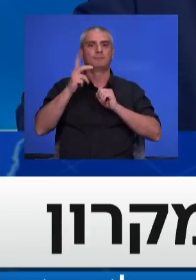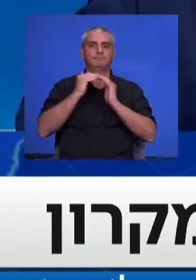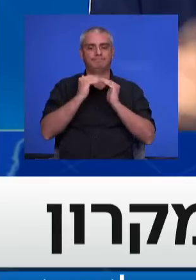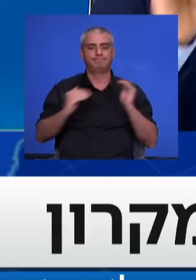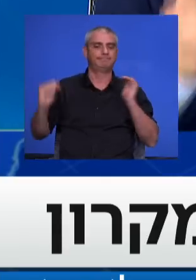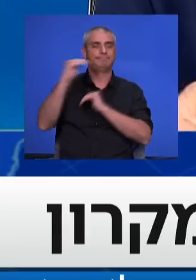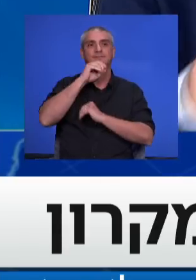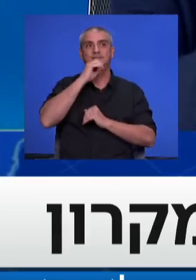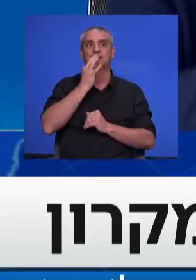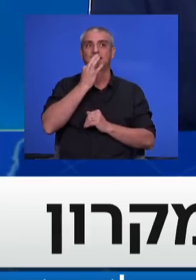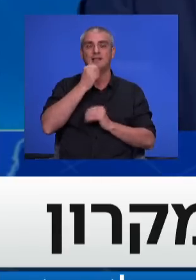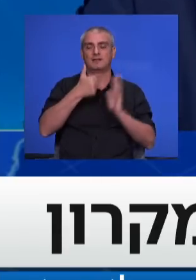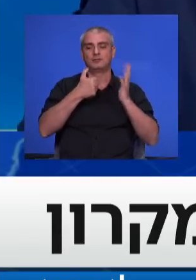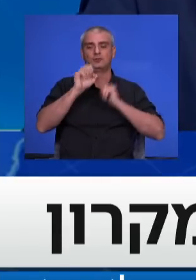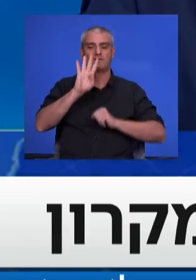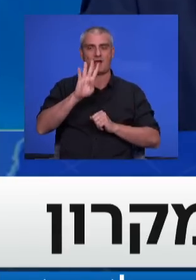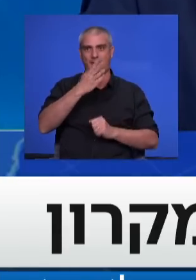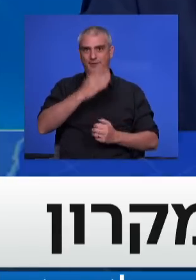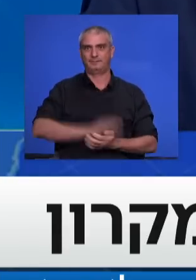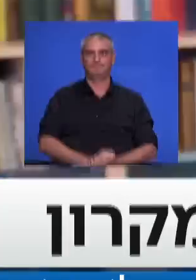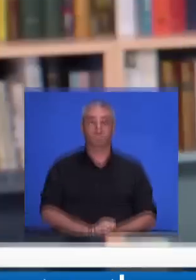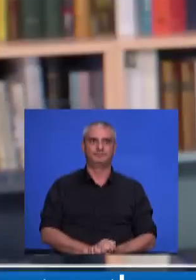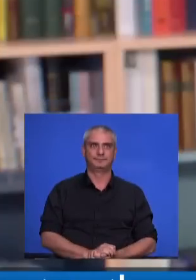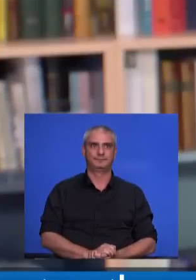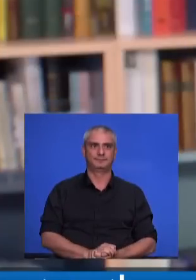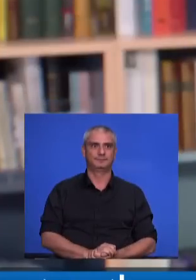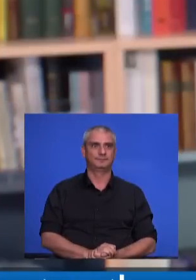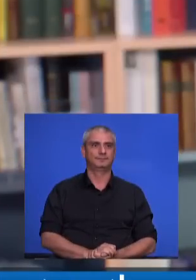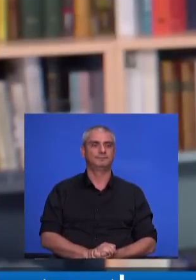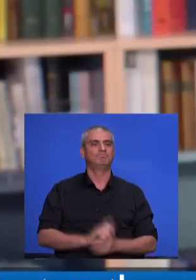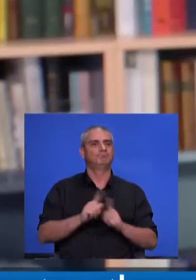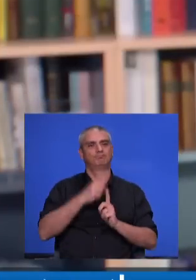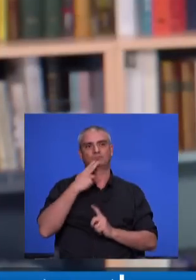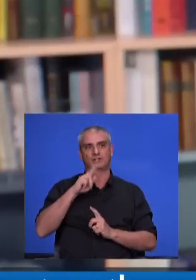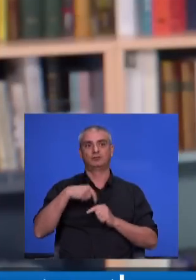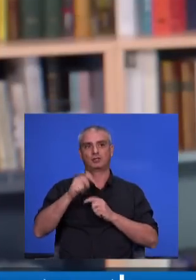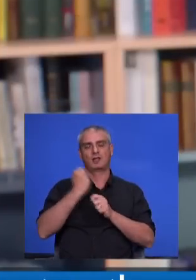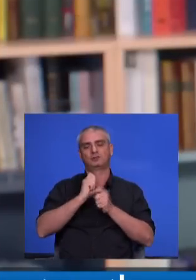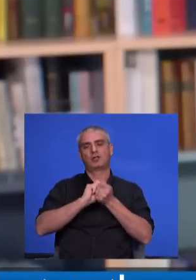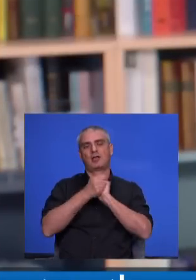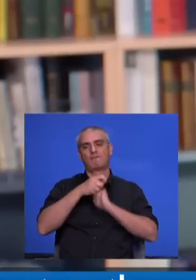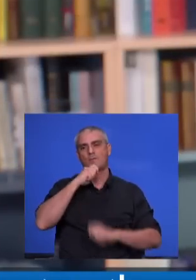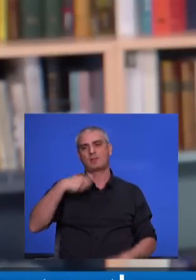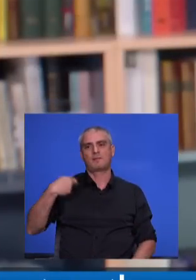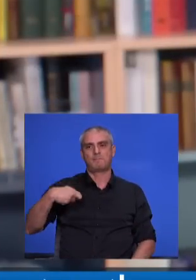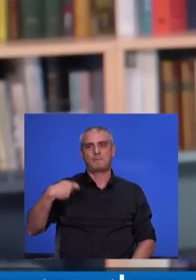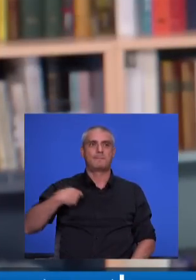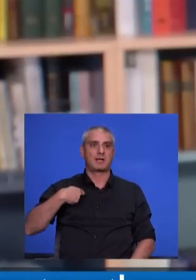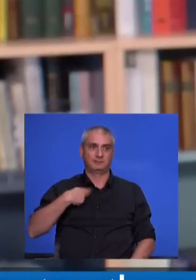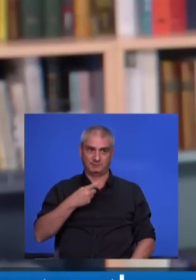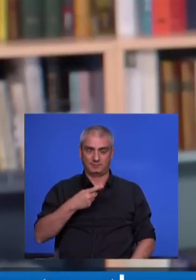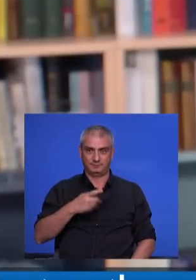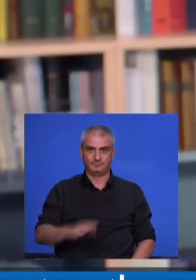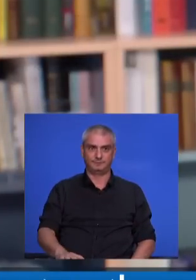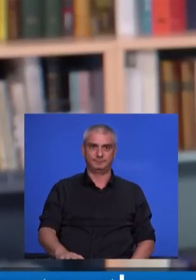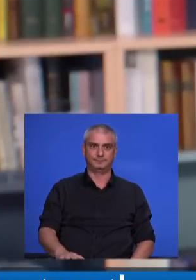את גיל הפרישה ל-64. בואו נראה אותו. Comme je m'y suis engagé devant vous, cette année sera en effet celle d'une réforme